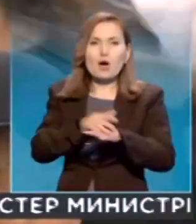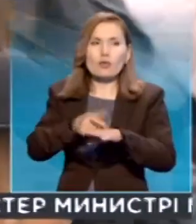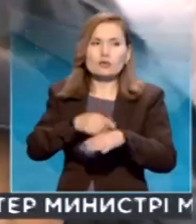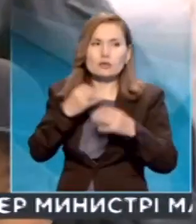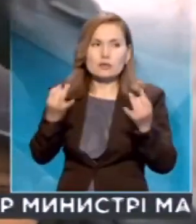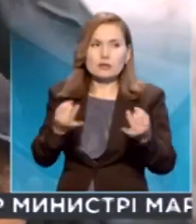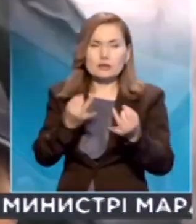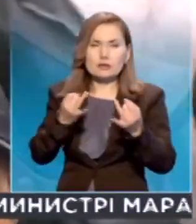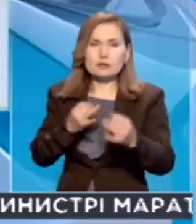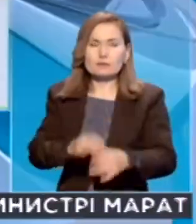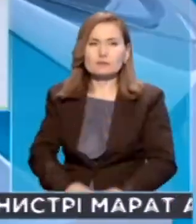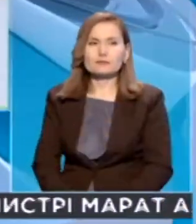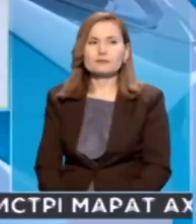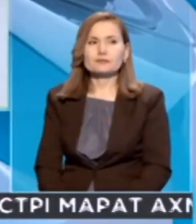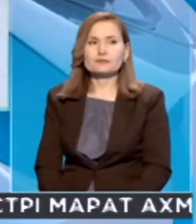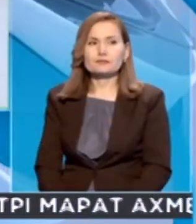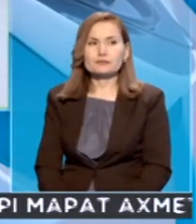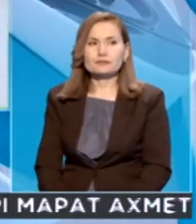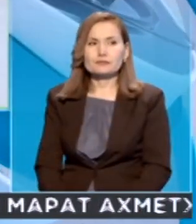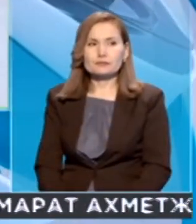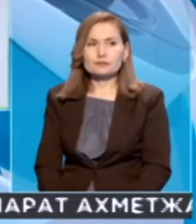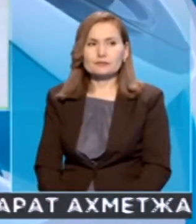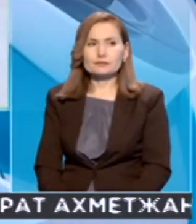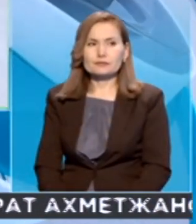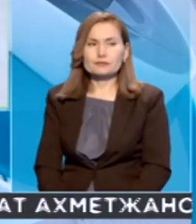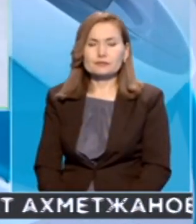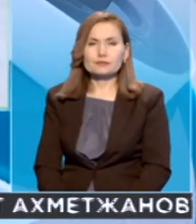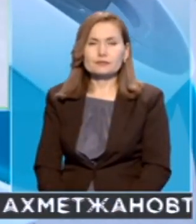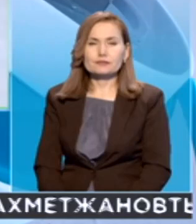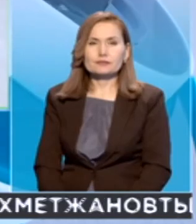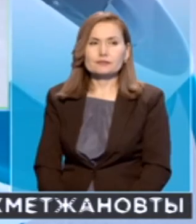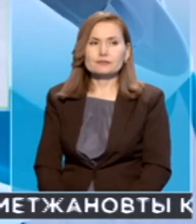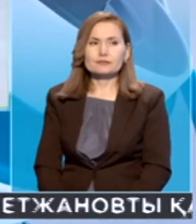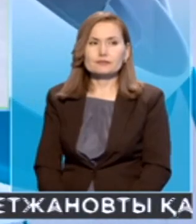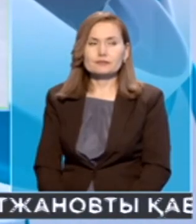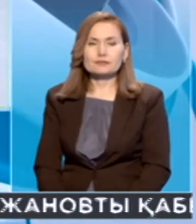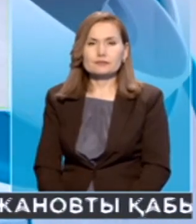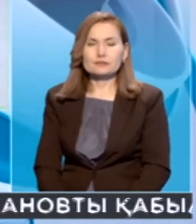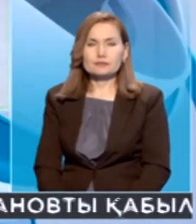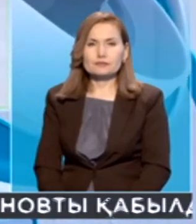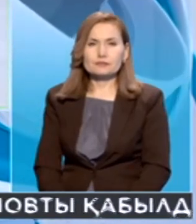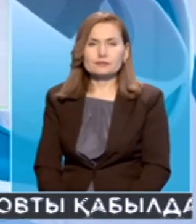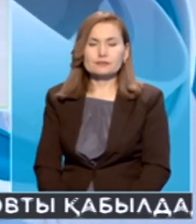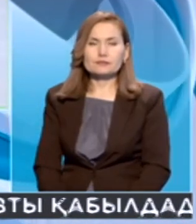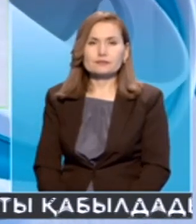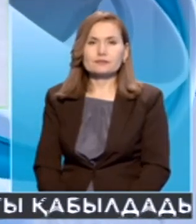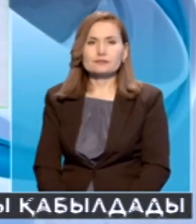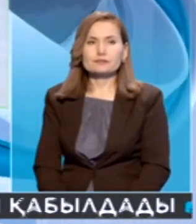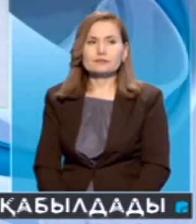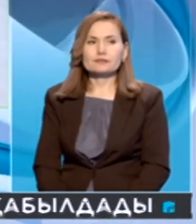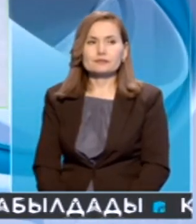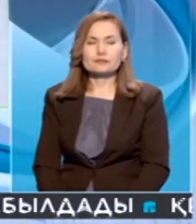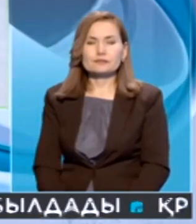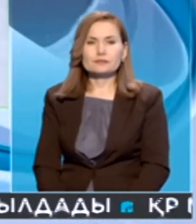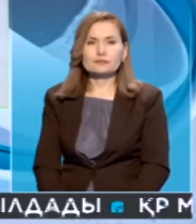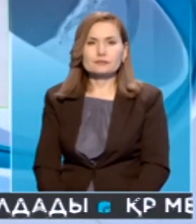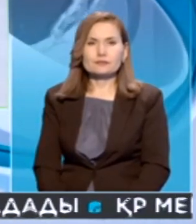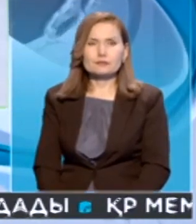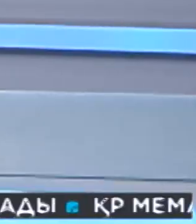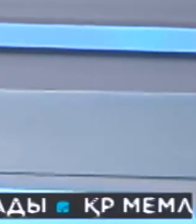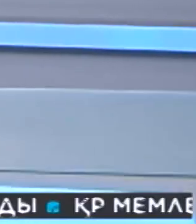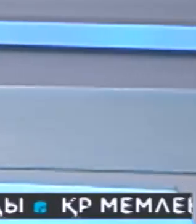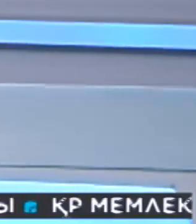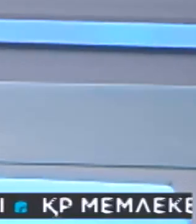мінекей осындай. Шерхан, сөз тізгінін өзіңе бердім. Рахмет Алла, бізбен тікелей байланыста болған әріптесім Алла Гаврина.